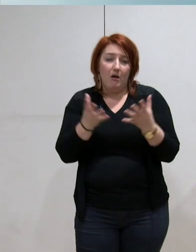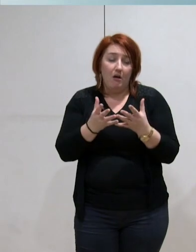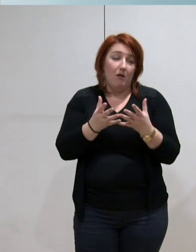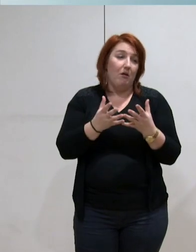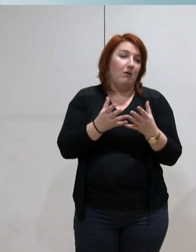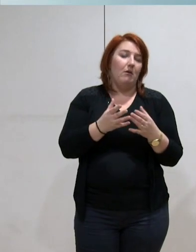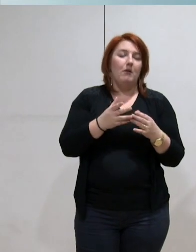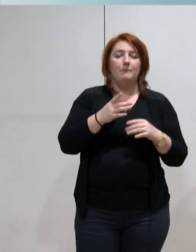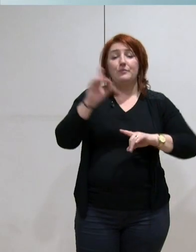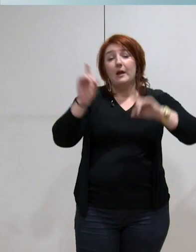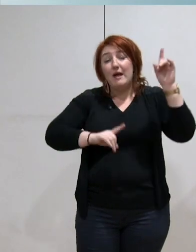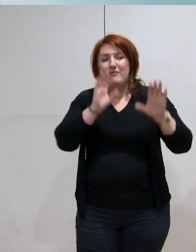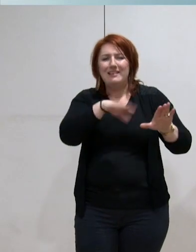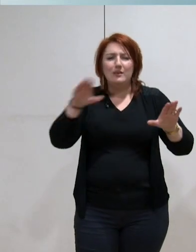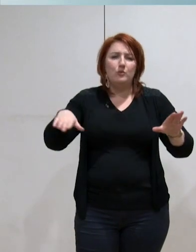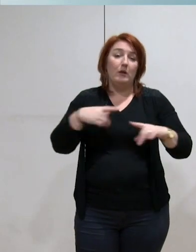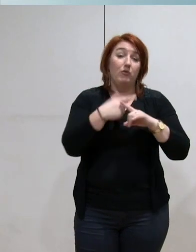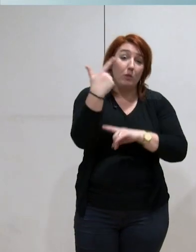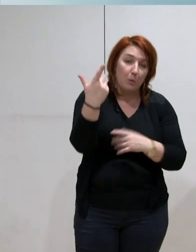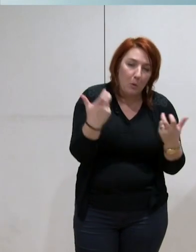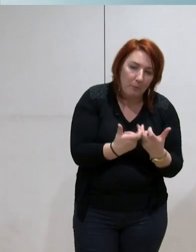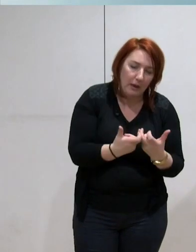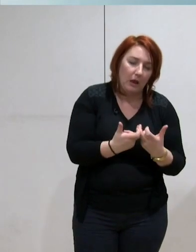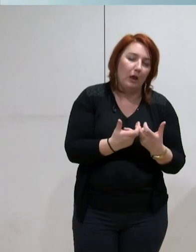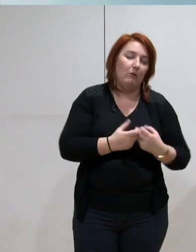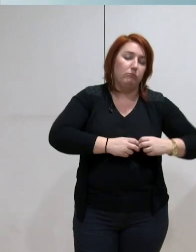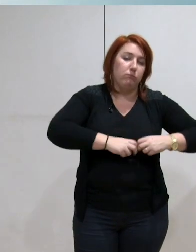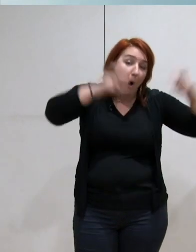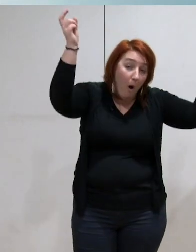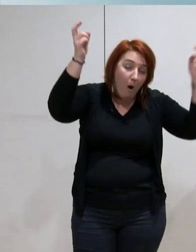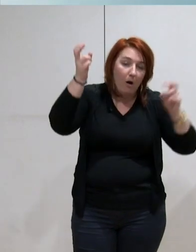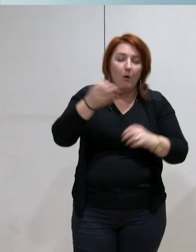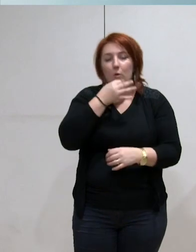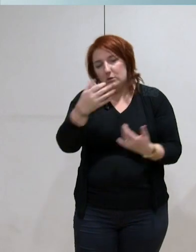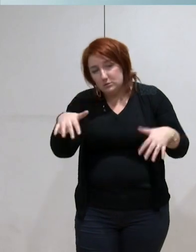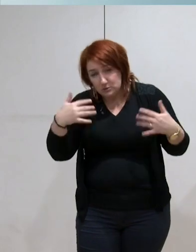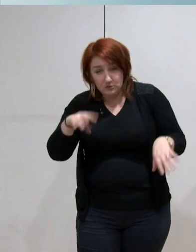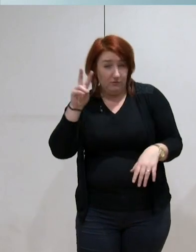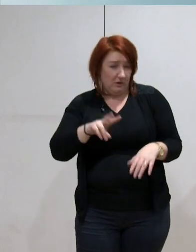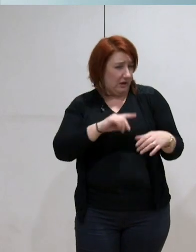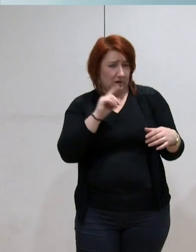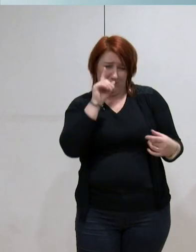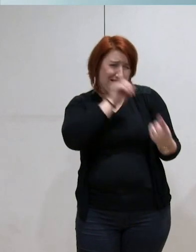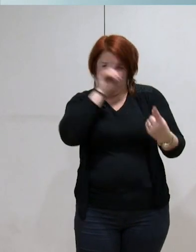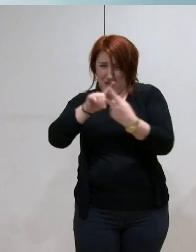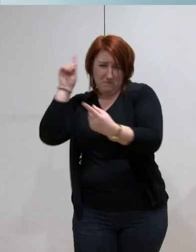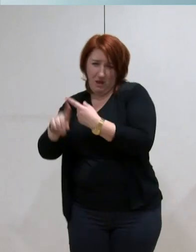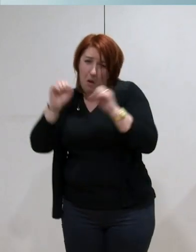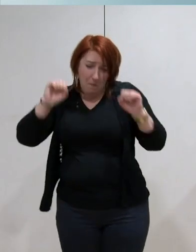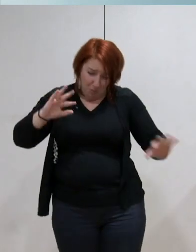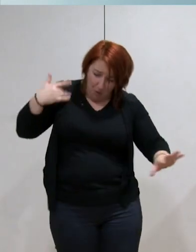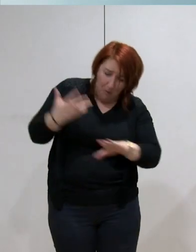élevé de la fête des tuile on l'a déjà dit des des économies auraient pu être fait sur ces dossiers parallèlement